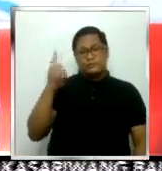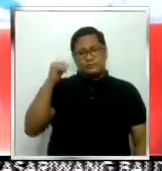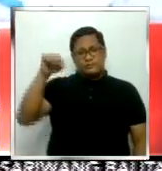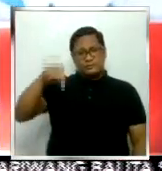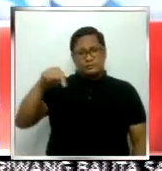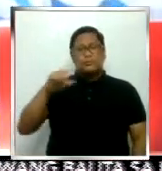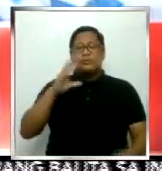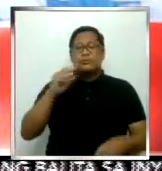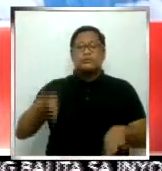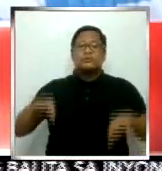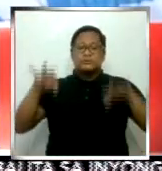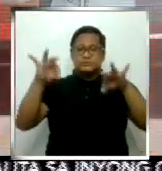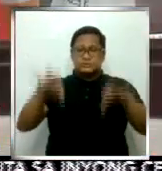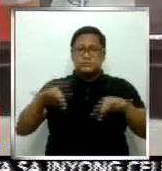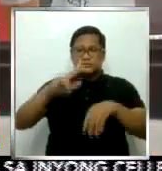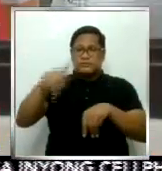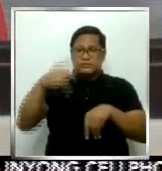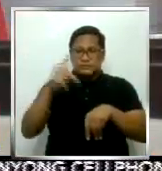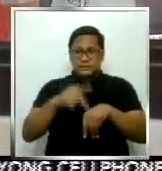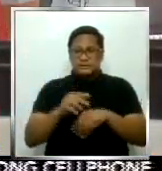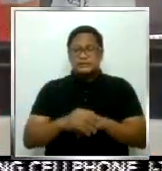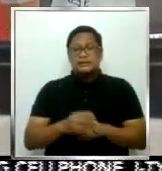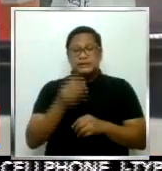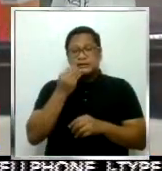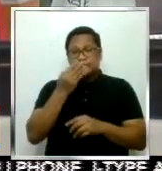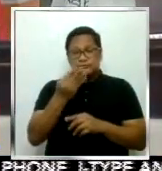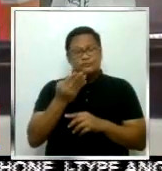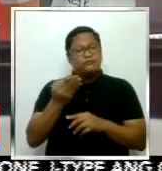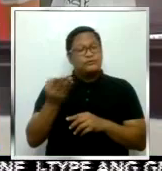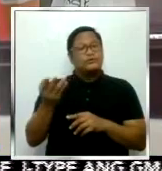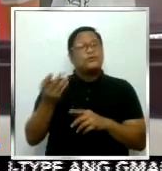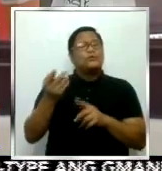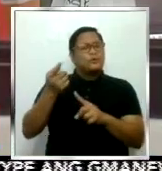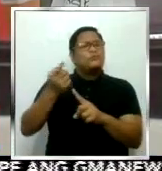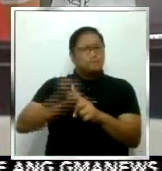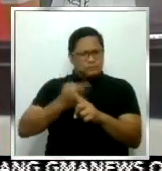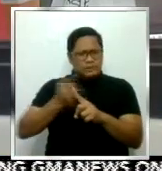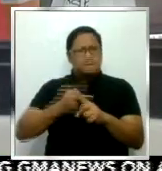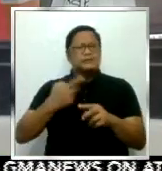nga raw ang ilang buwan, handa na raw ang mga sarili nating test kit para gamitin